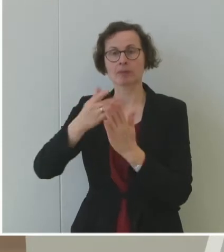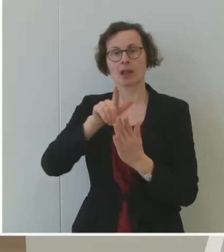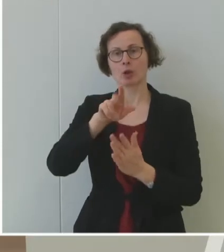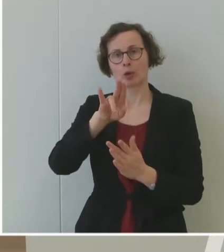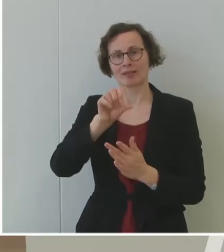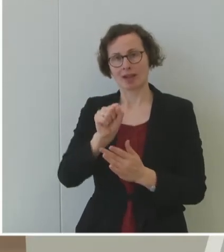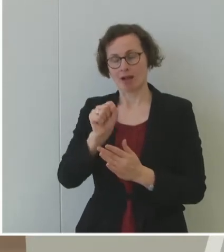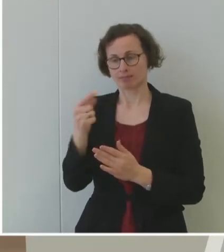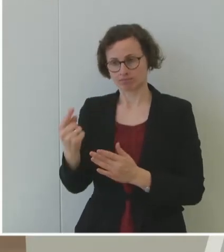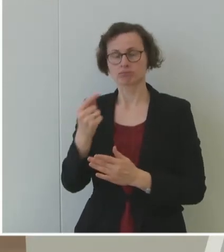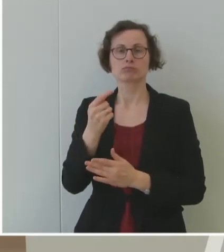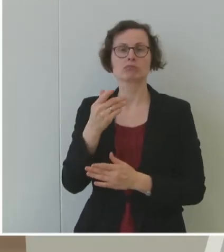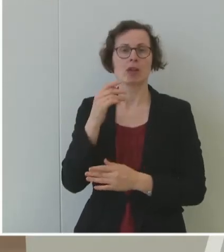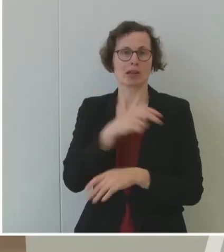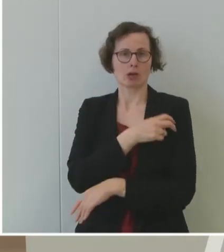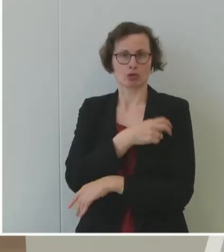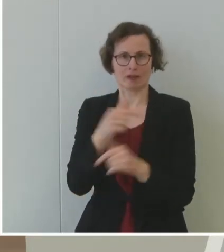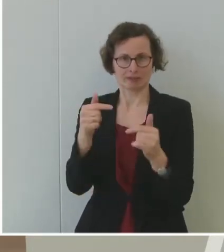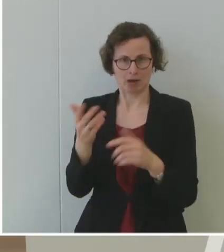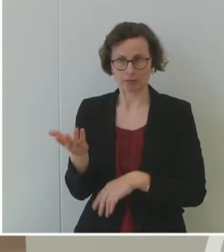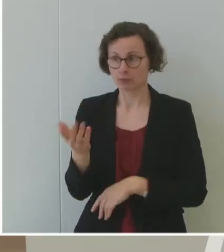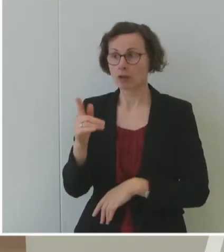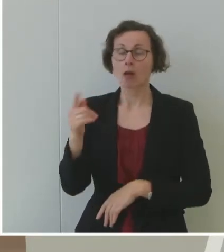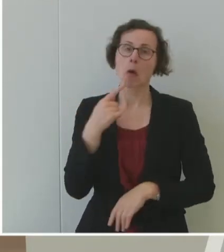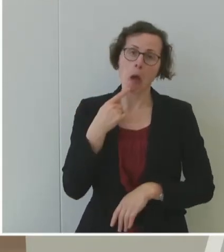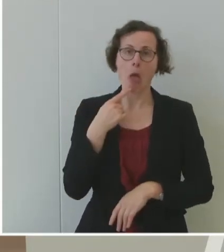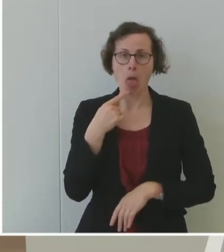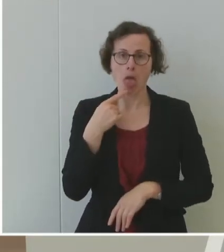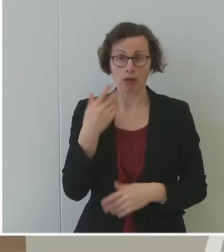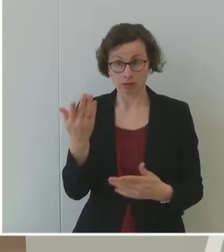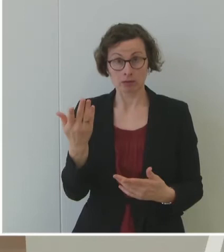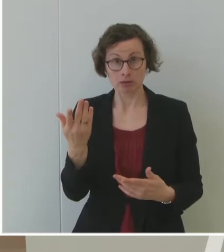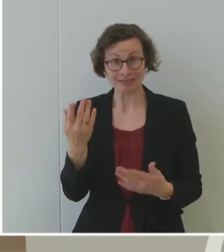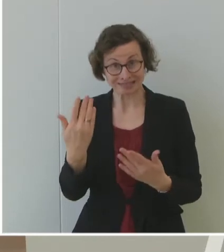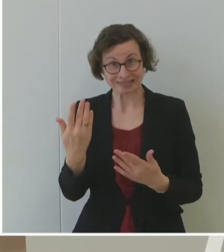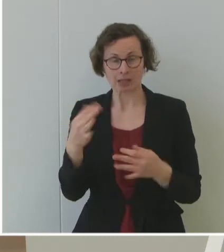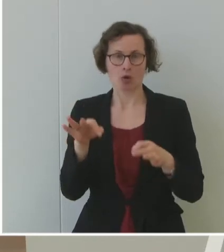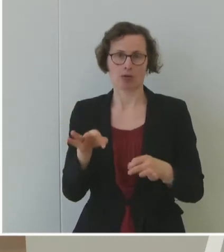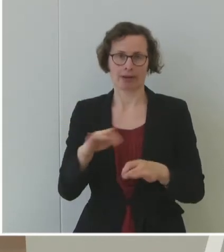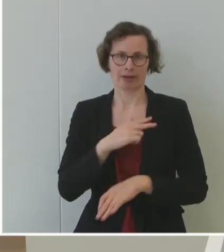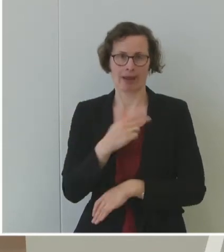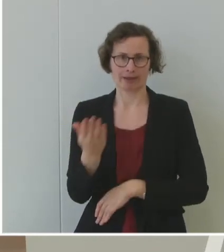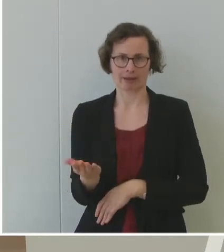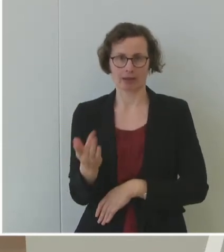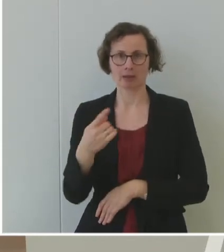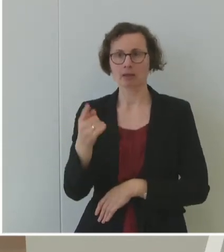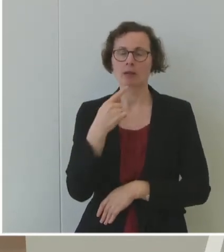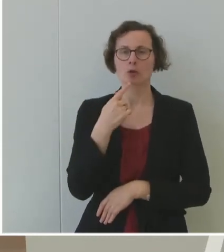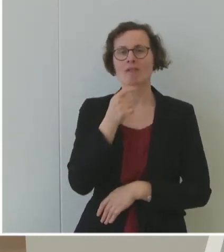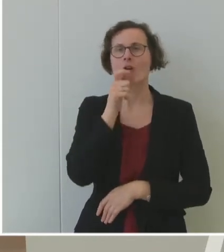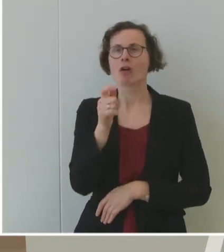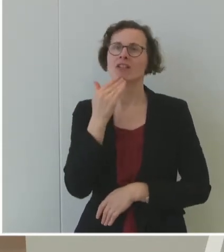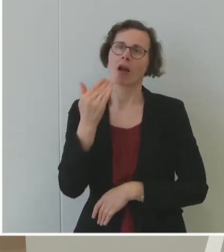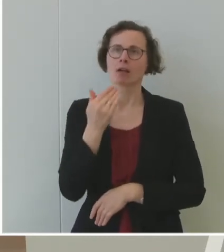junge Krankenschwester. Ja, tun Sie mal nicht so. Das ist halt tatsächlich die konkrete Realität in diesem Land. Während Sie hier Danke, Danke